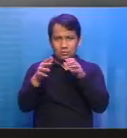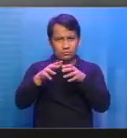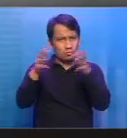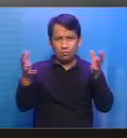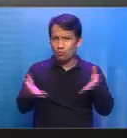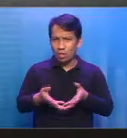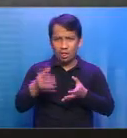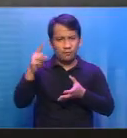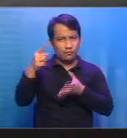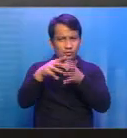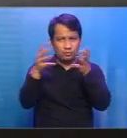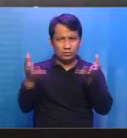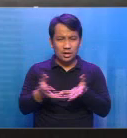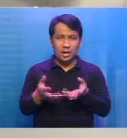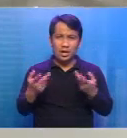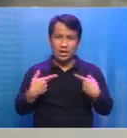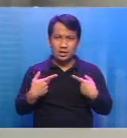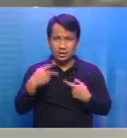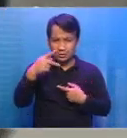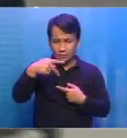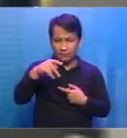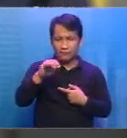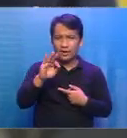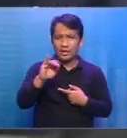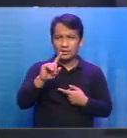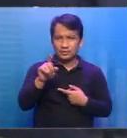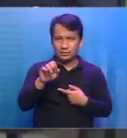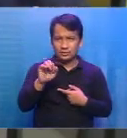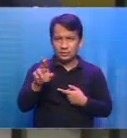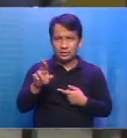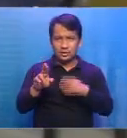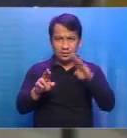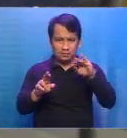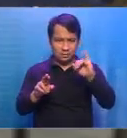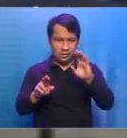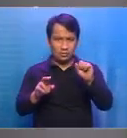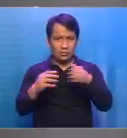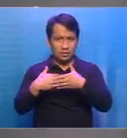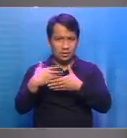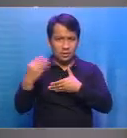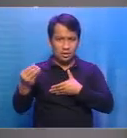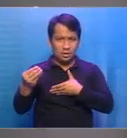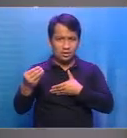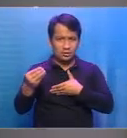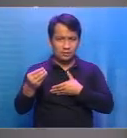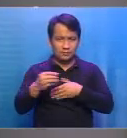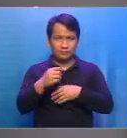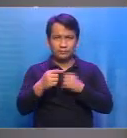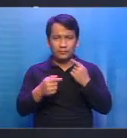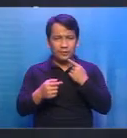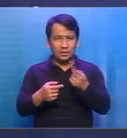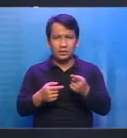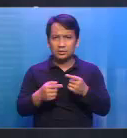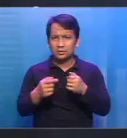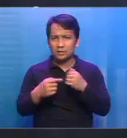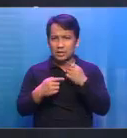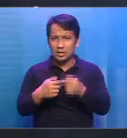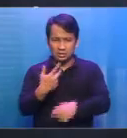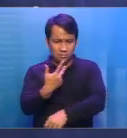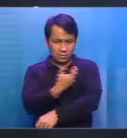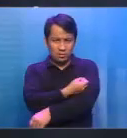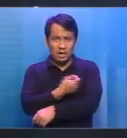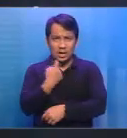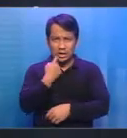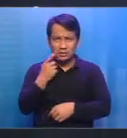buong mundo na gumamit ng Pfizer at BioNTech vaccine sa labas ng clinical trial. Gwenamanong